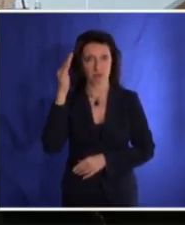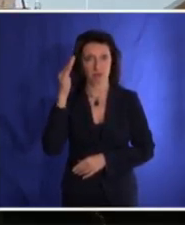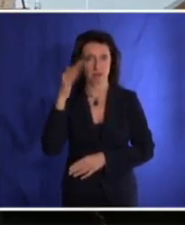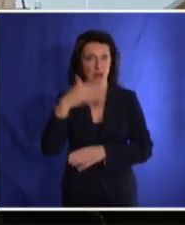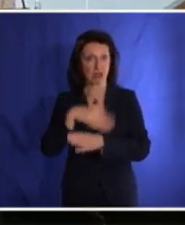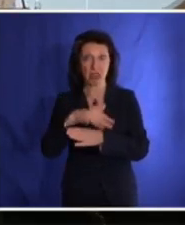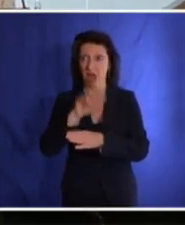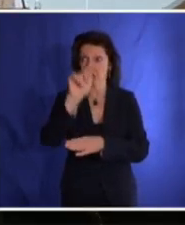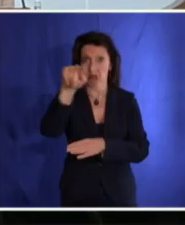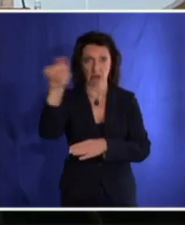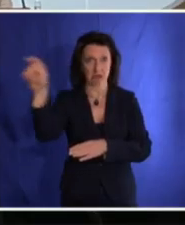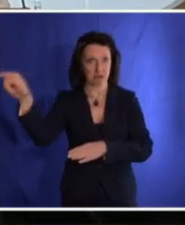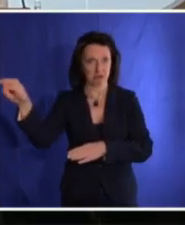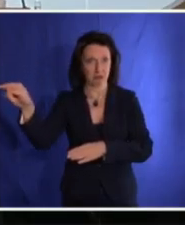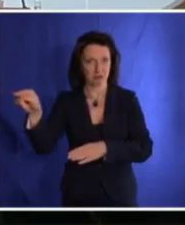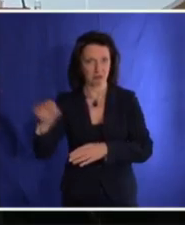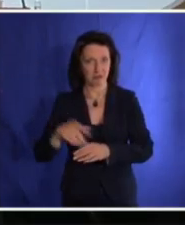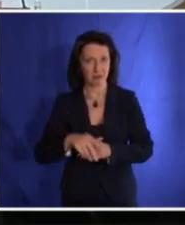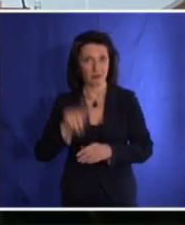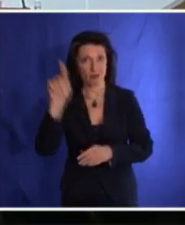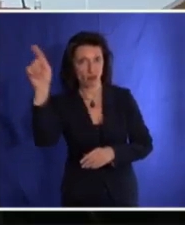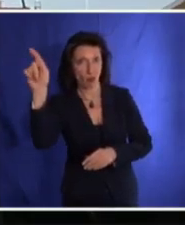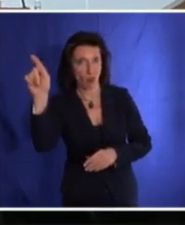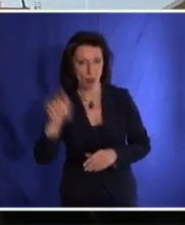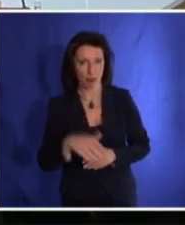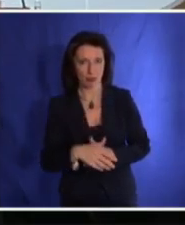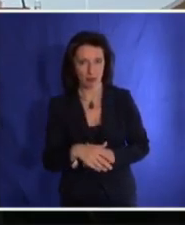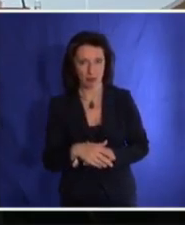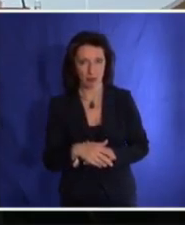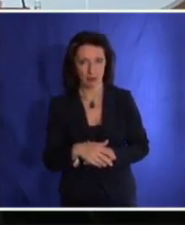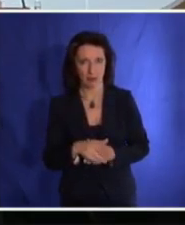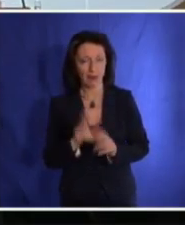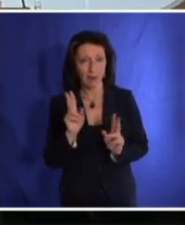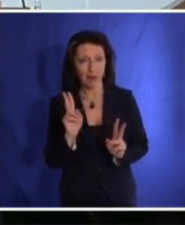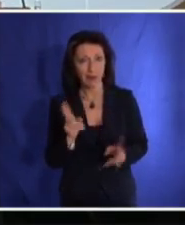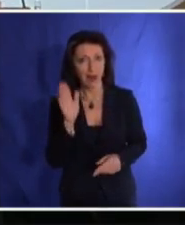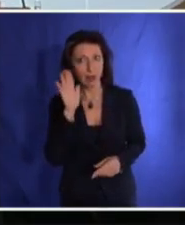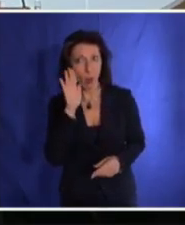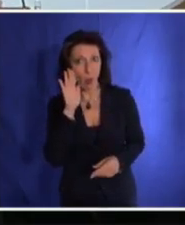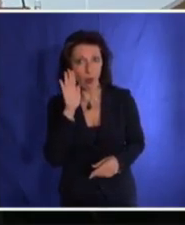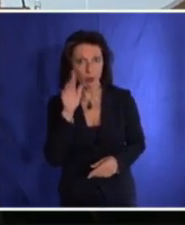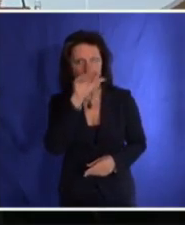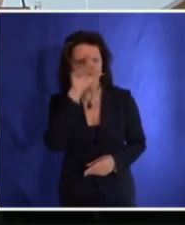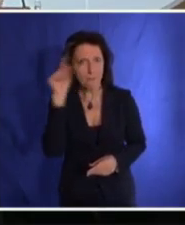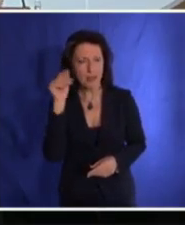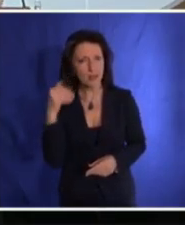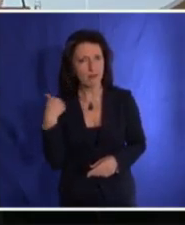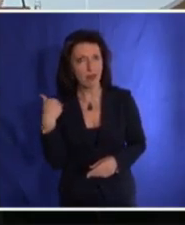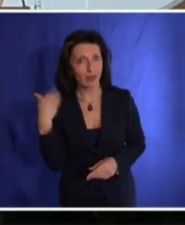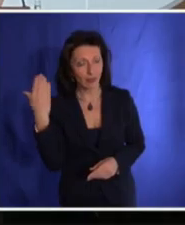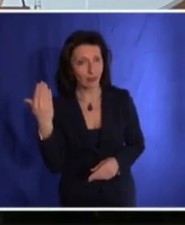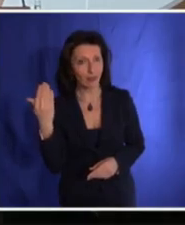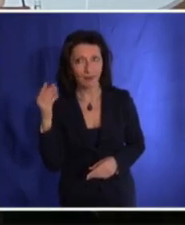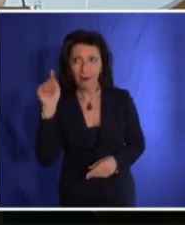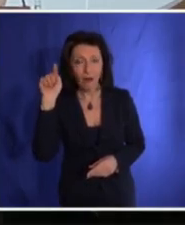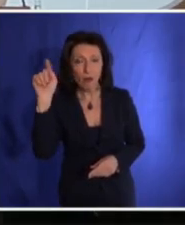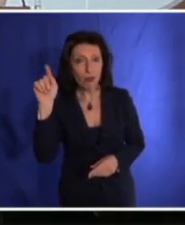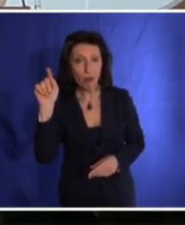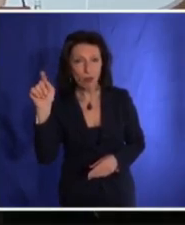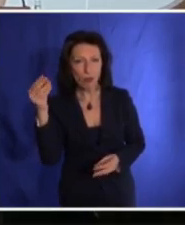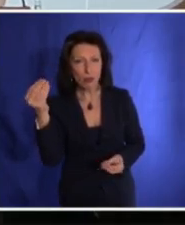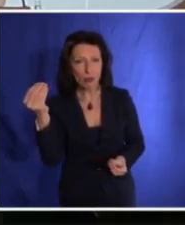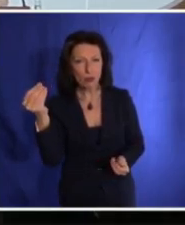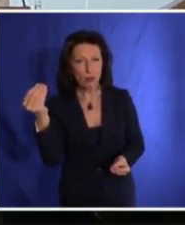Wirtshaustischen, da erfahren wir, wie es den Menschen geht. Da spüren wir das